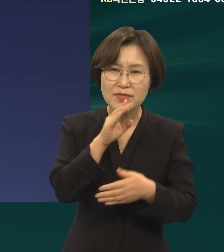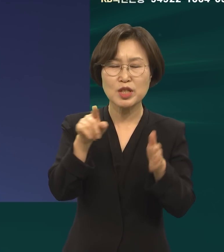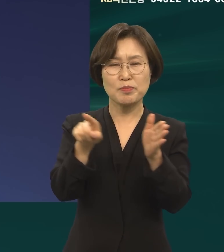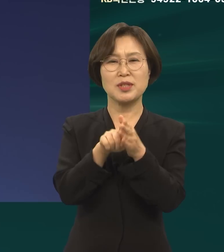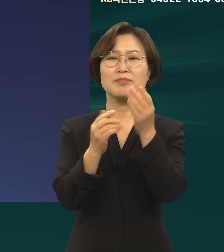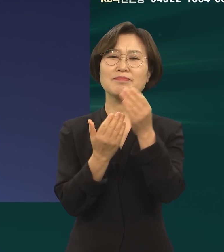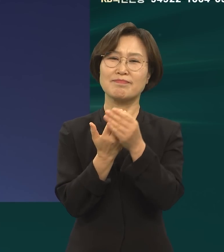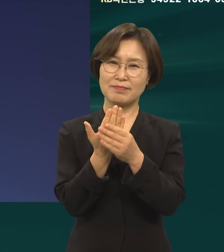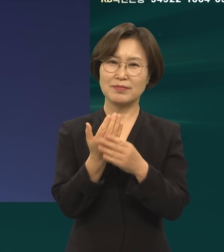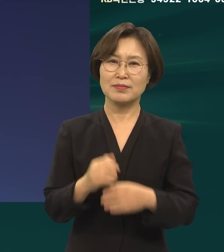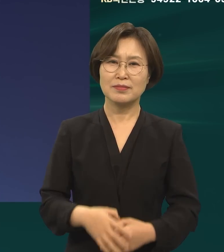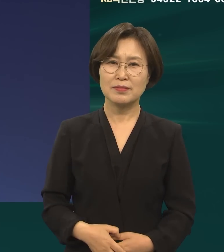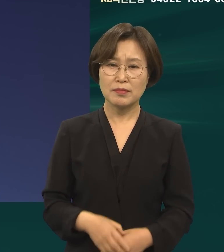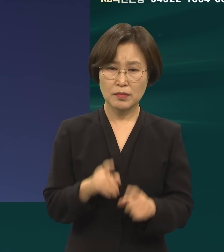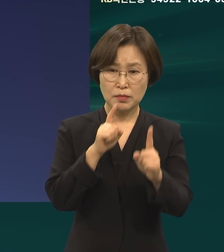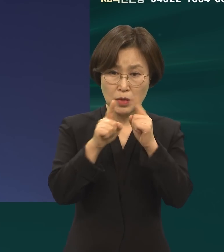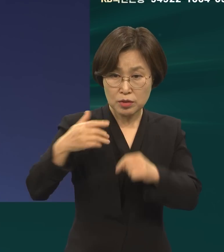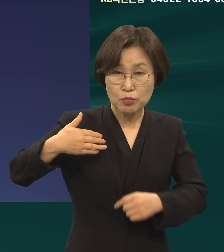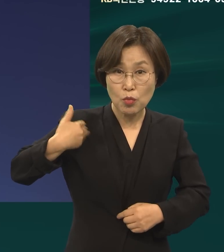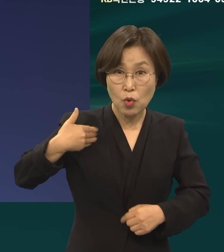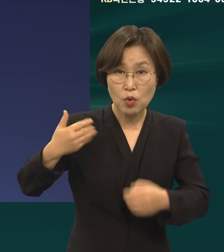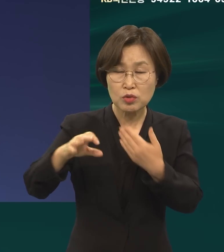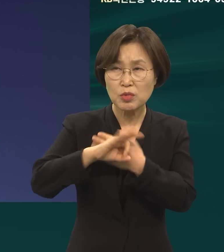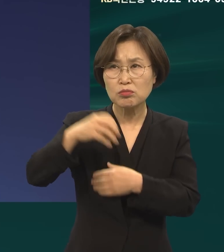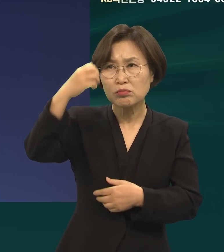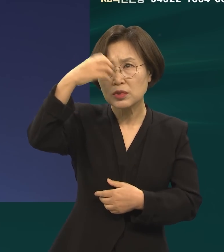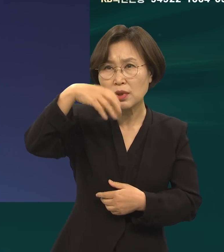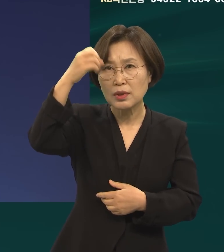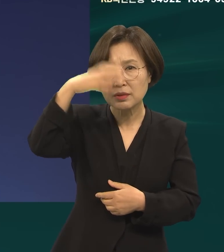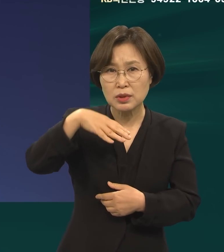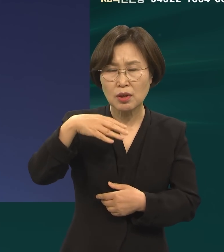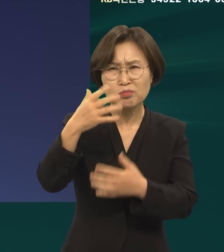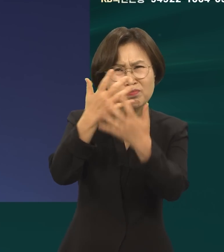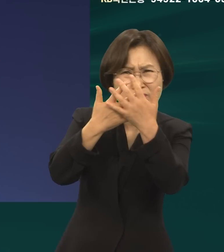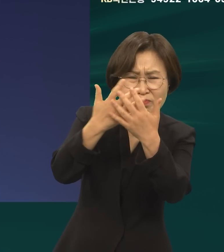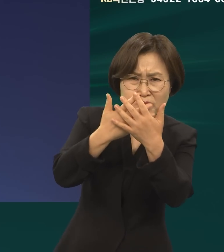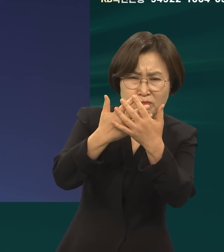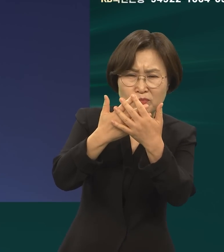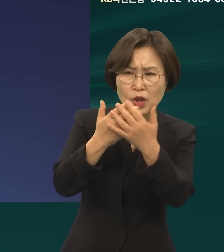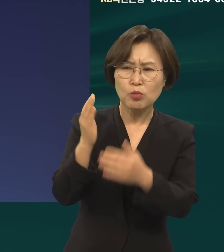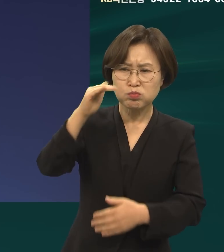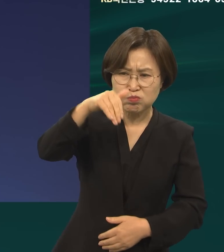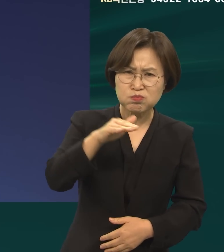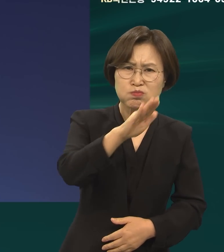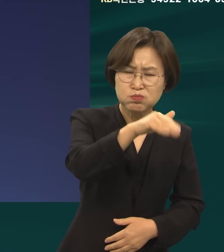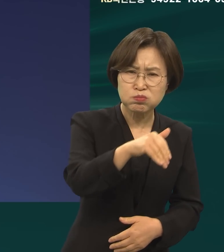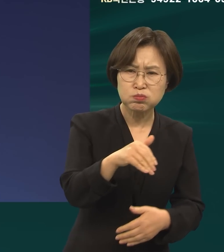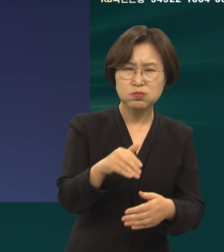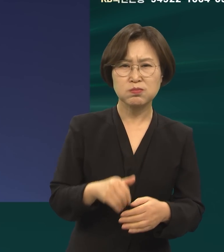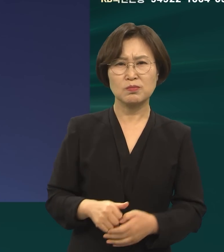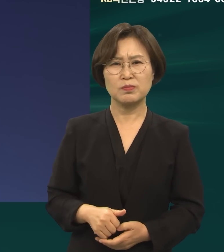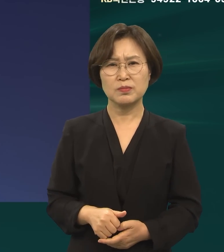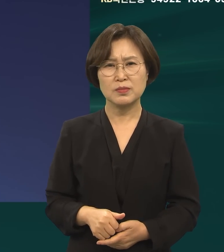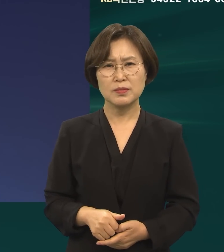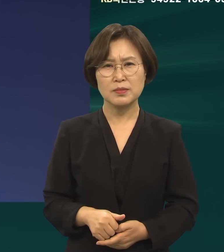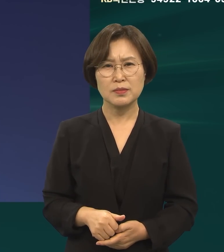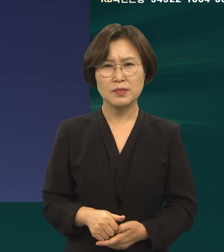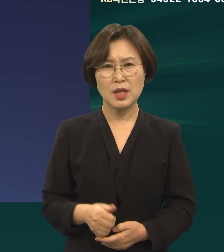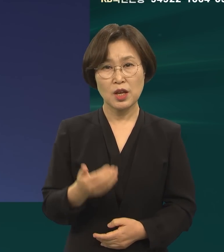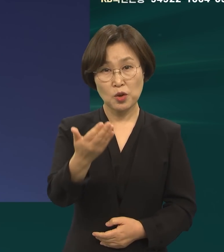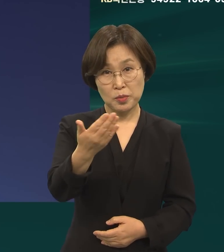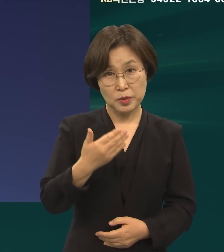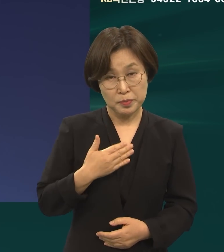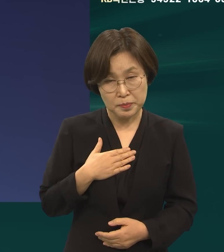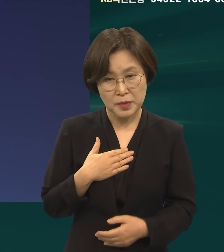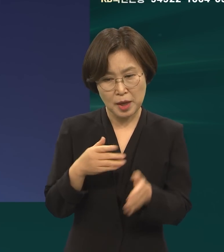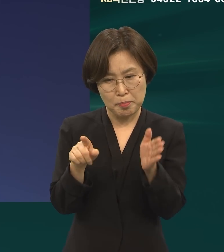것입니다. 만약에 말씀을 모르면, 느낌 따라 믿으면 기복이 너무 심해지는 겁니다. 저와 여러분의 믿음이 말씀